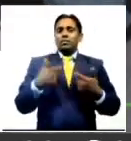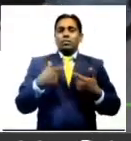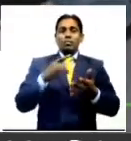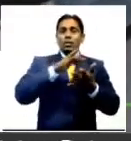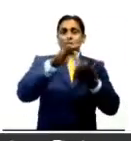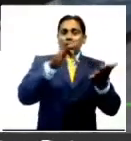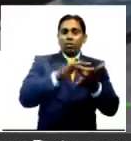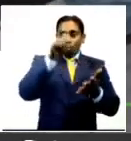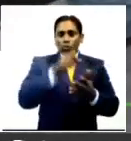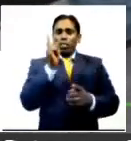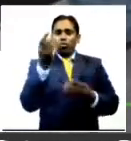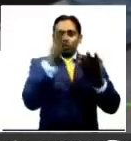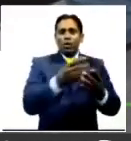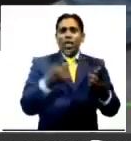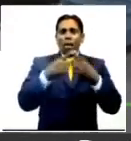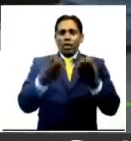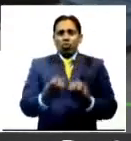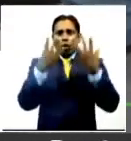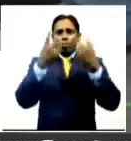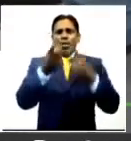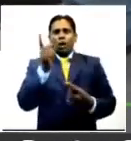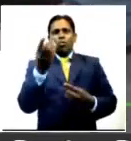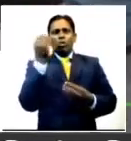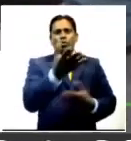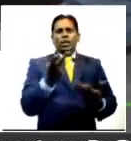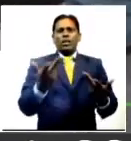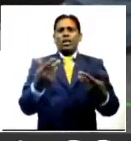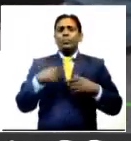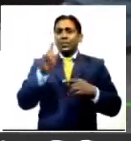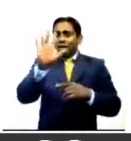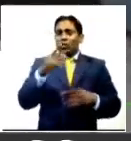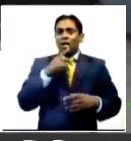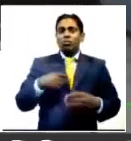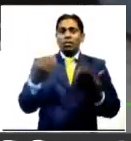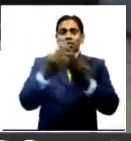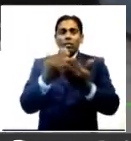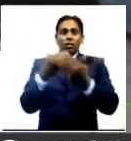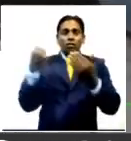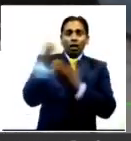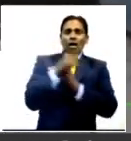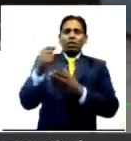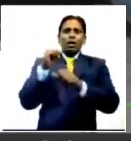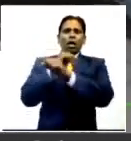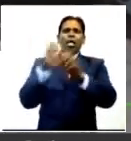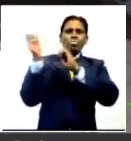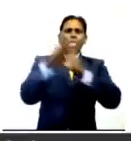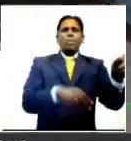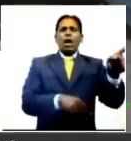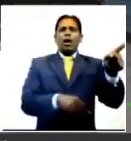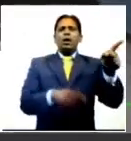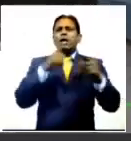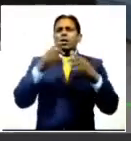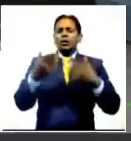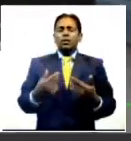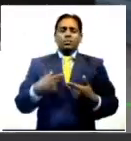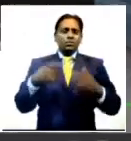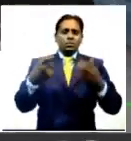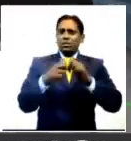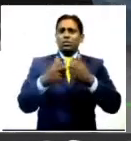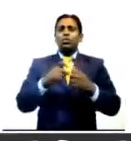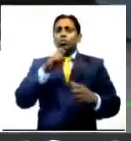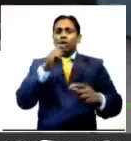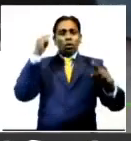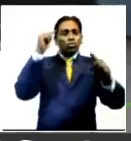දඬුවම් දුන්නෙත් නැහැ හැබැයි ගරු කතානායකතුමනේ රංජන් රාමනායක තමයි හිරේවන්නේ දැන් උසාවියට අපහාස කරන අපි නෙමෙයි භාරත ලක්ෂ්මන්